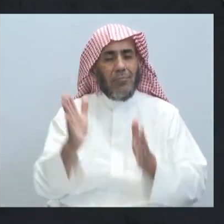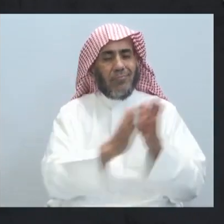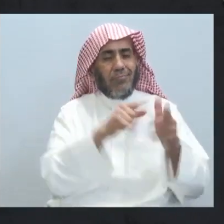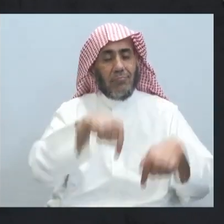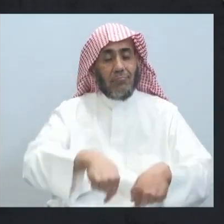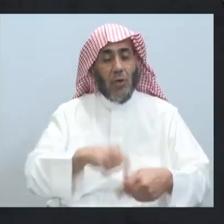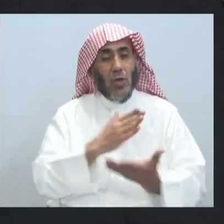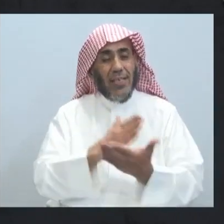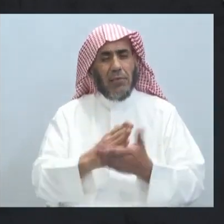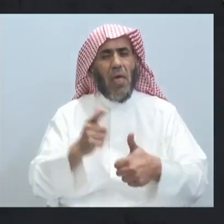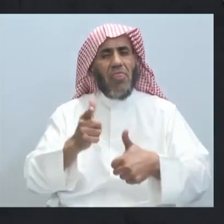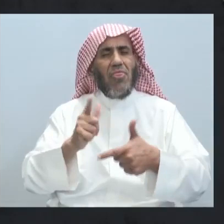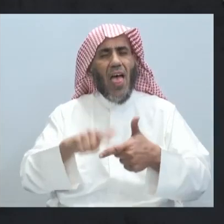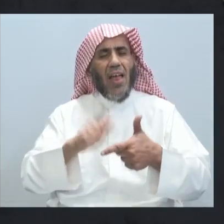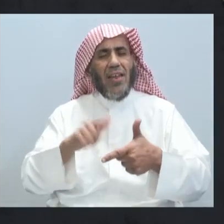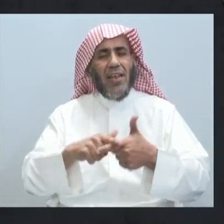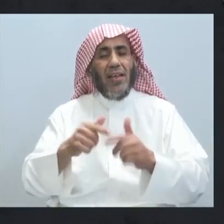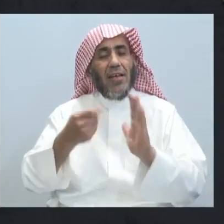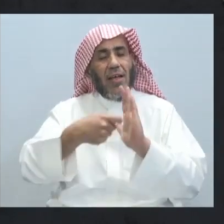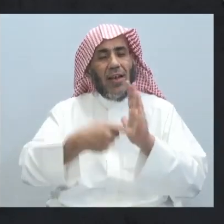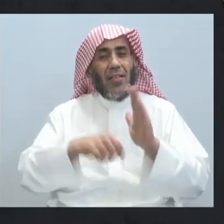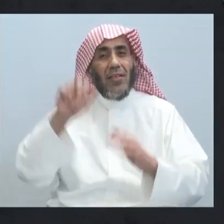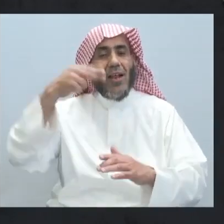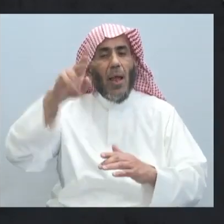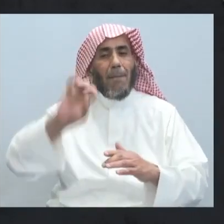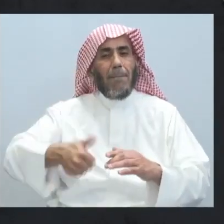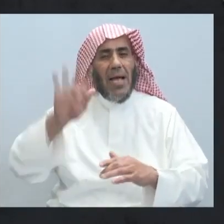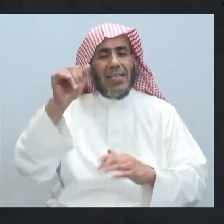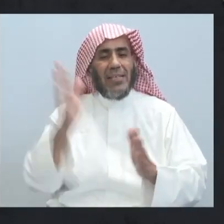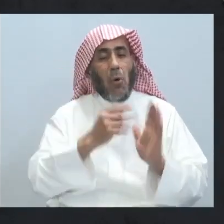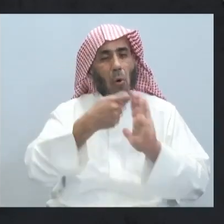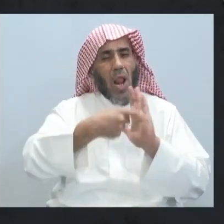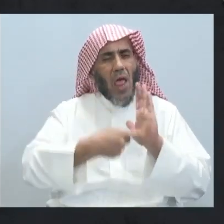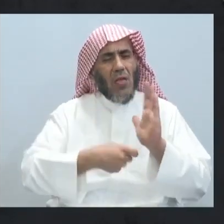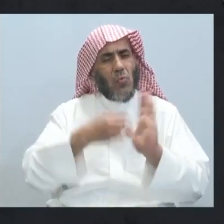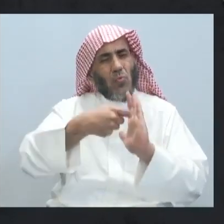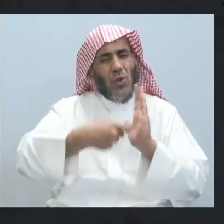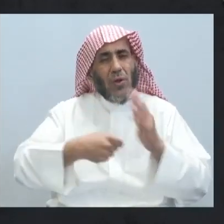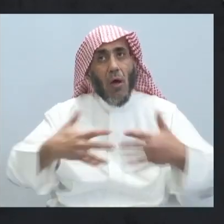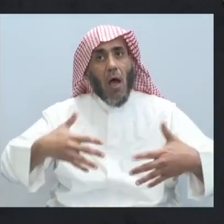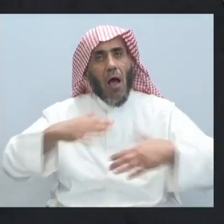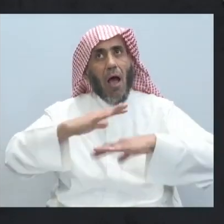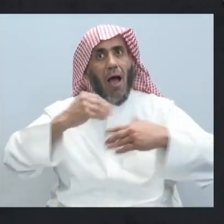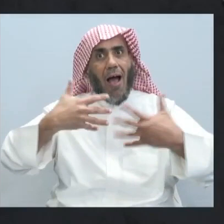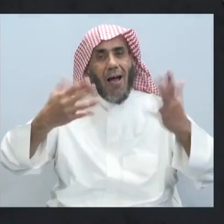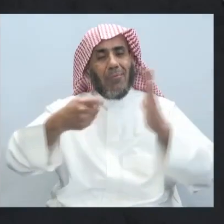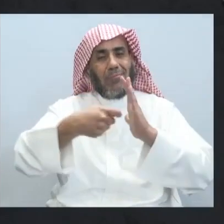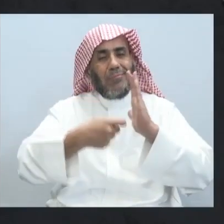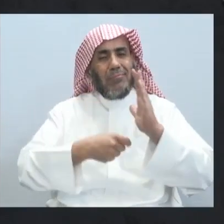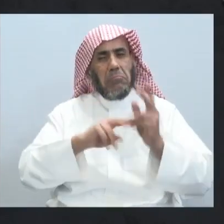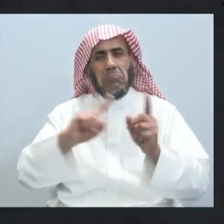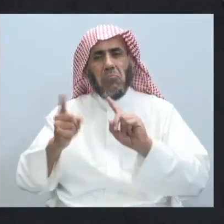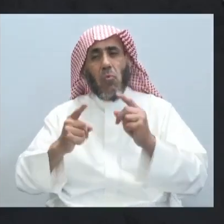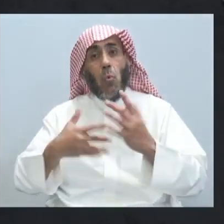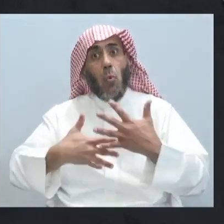الثاني في من اقسام النثر العباسي الا وهو النثر طبعا النثر العباسي ازدهر كذلك مقارنه بالشعر